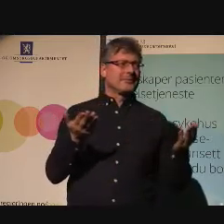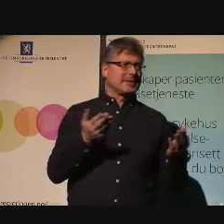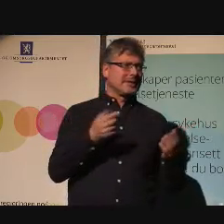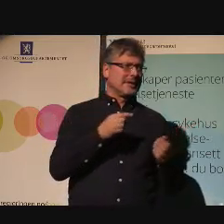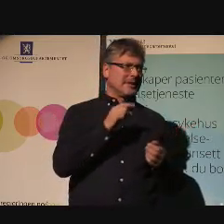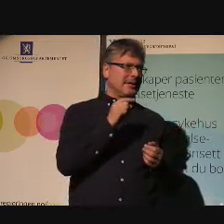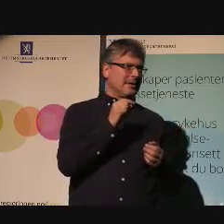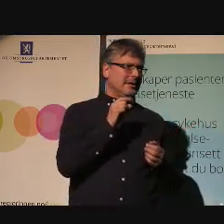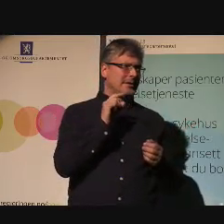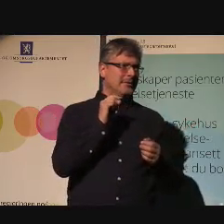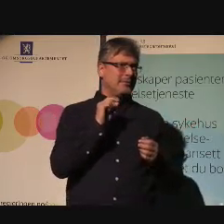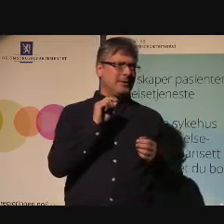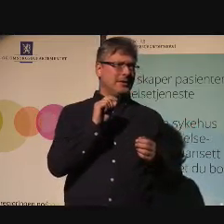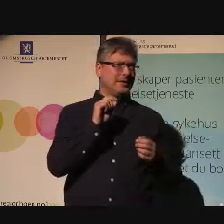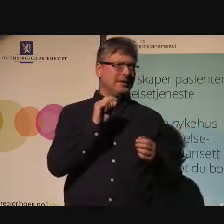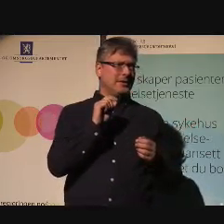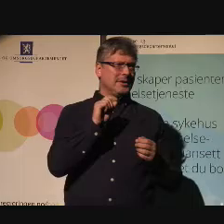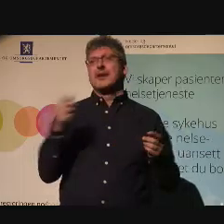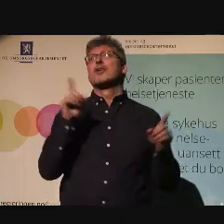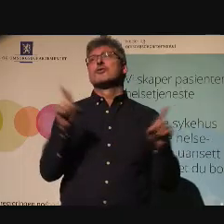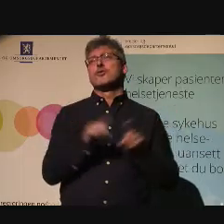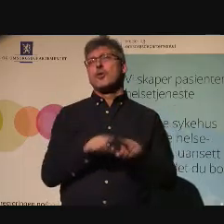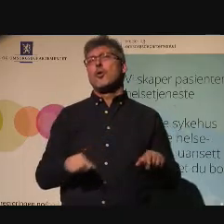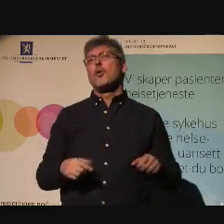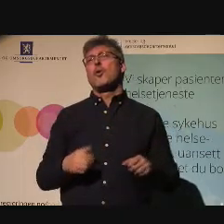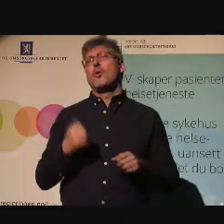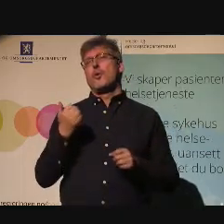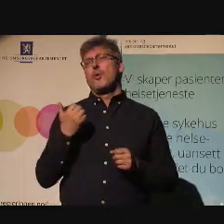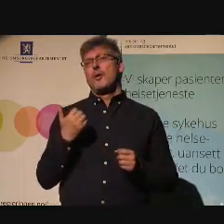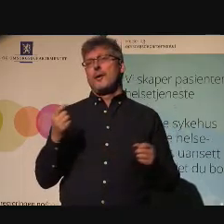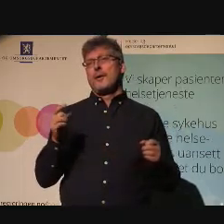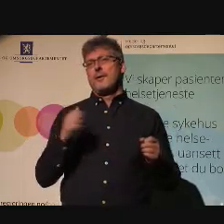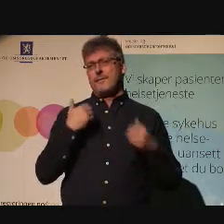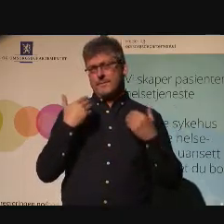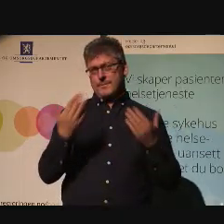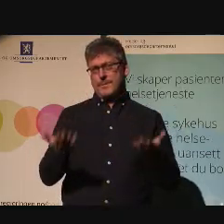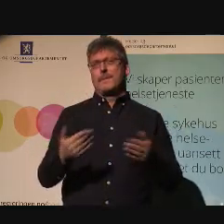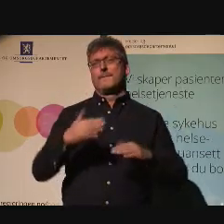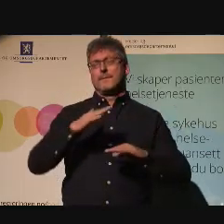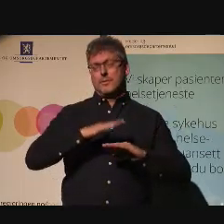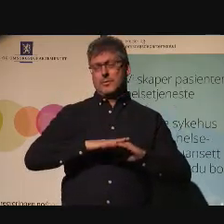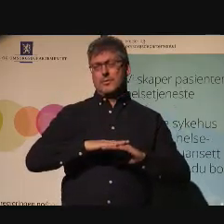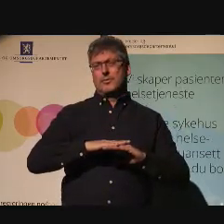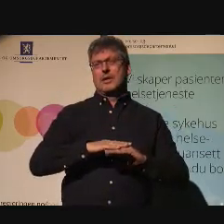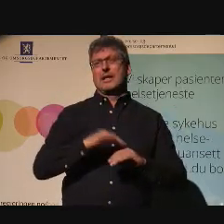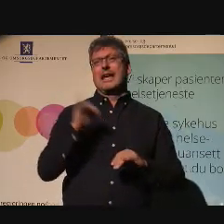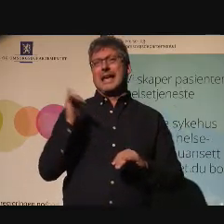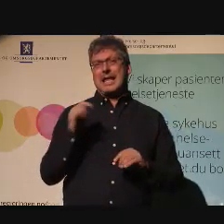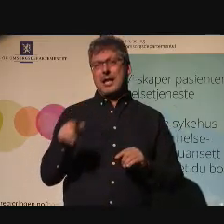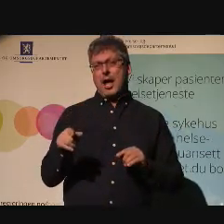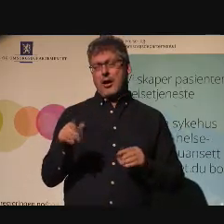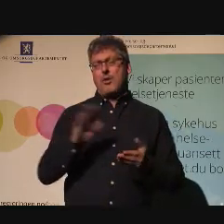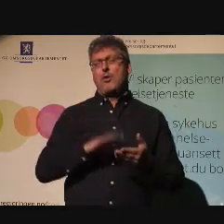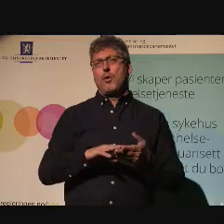å google seg fram til denne rapporten ved å google Ida og